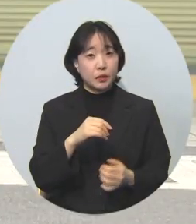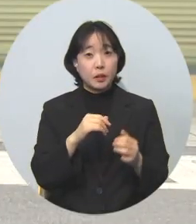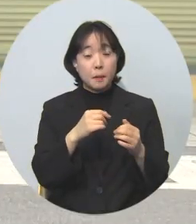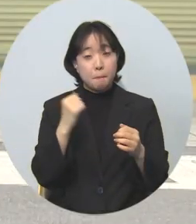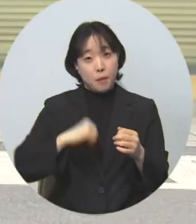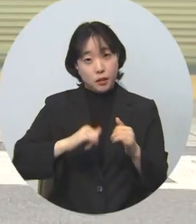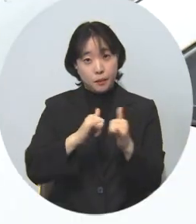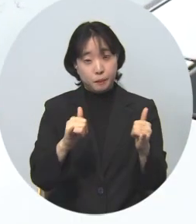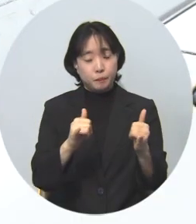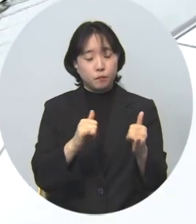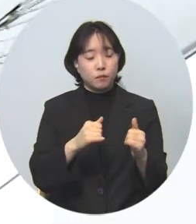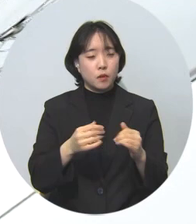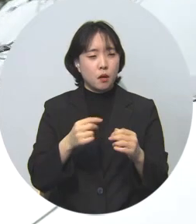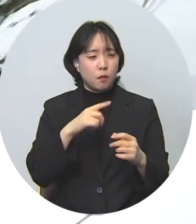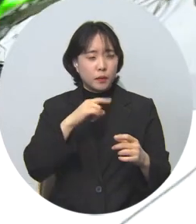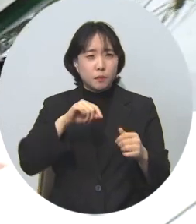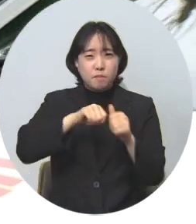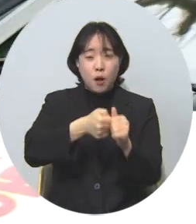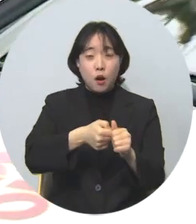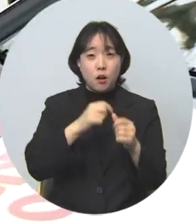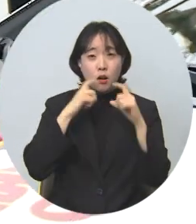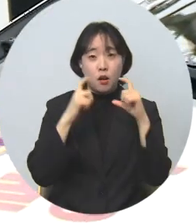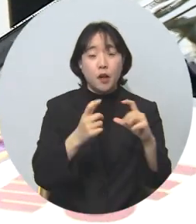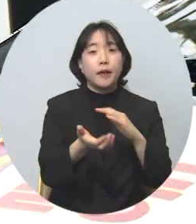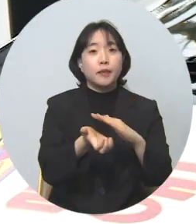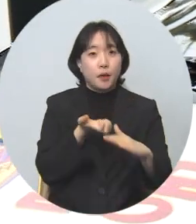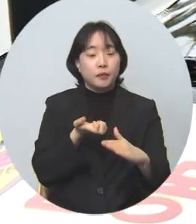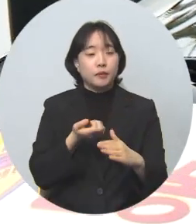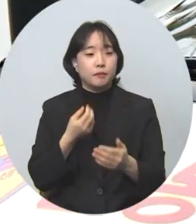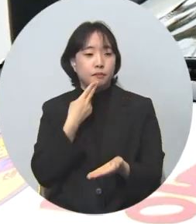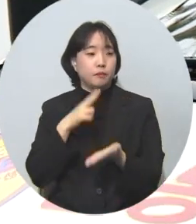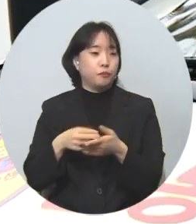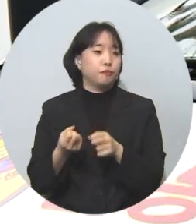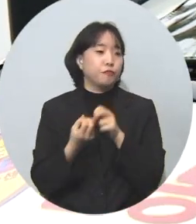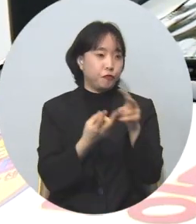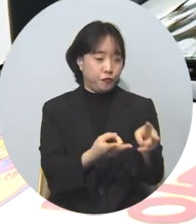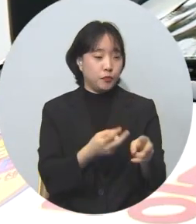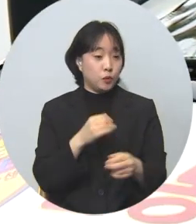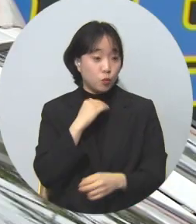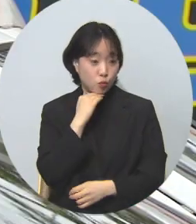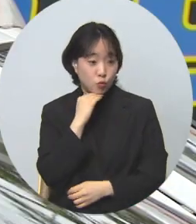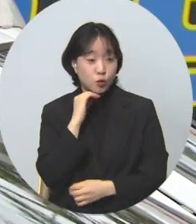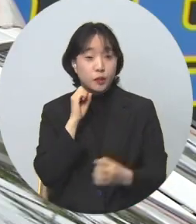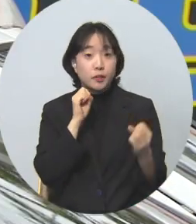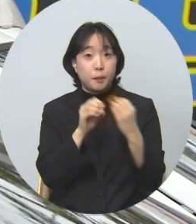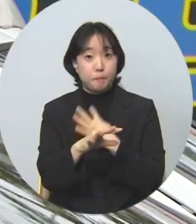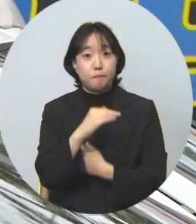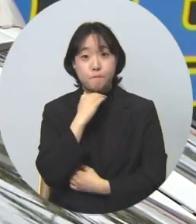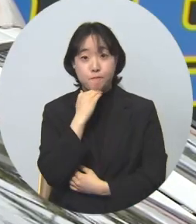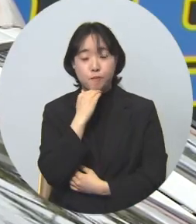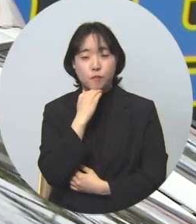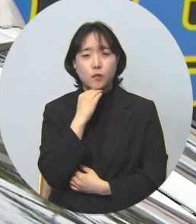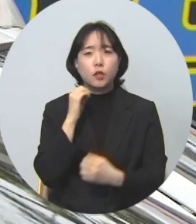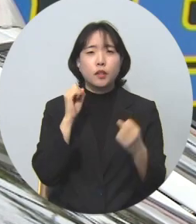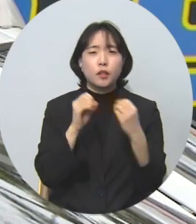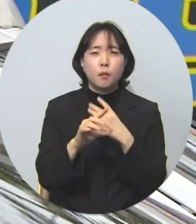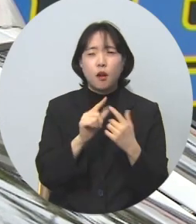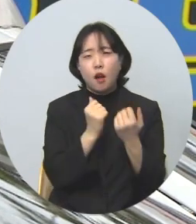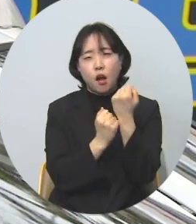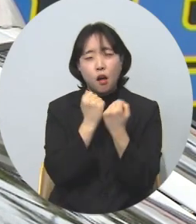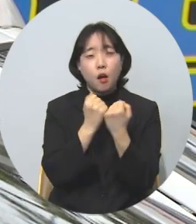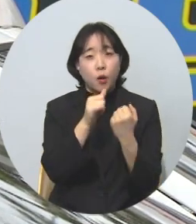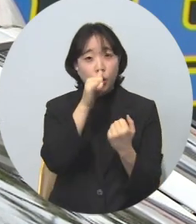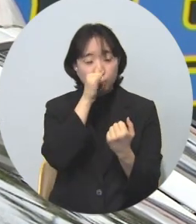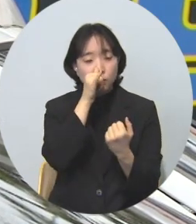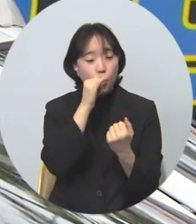이들에게는 처분에 앞서 사전 통지를 한 뒤 의견 진술 기회를 줄 예정입니다 의견 청취 결과